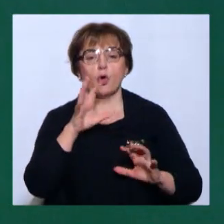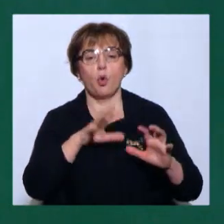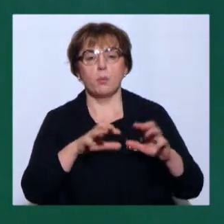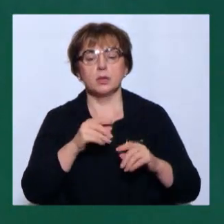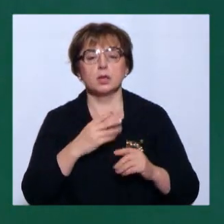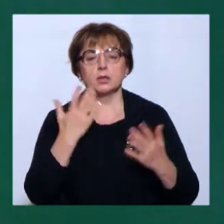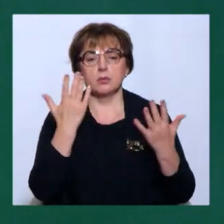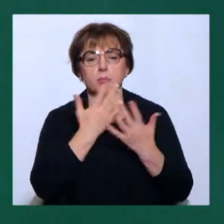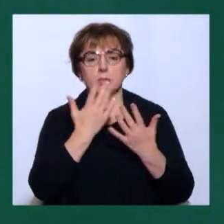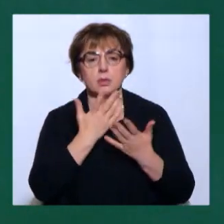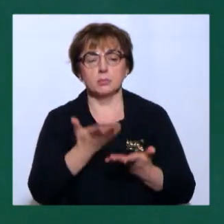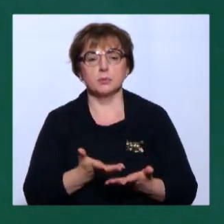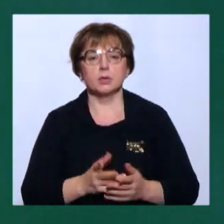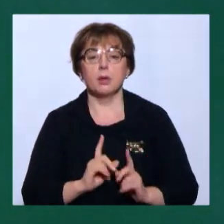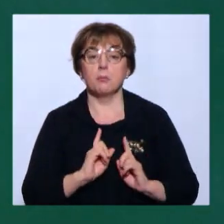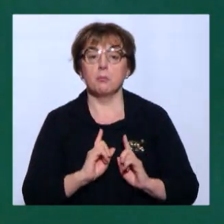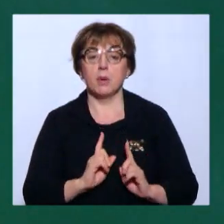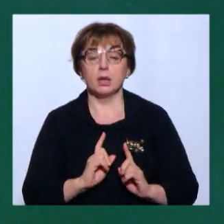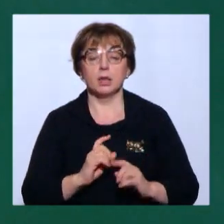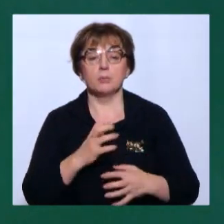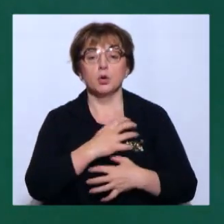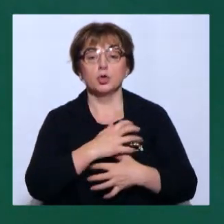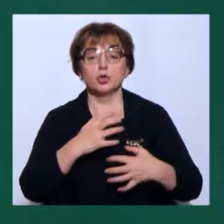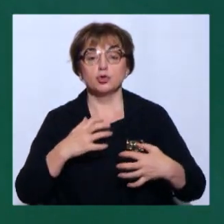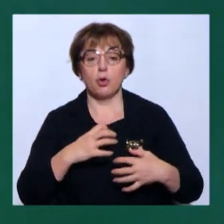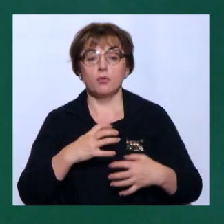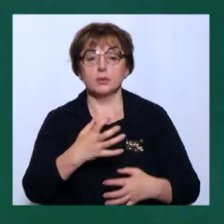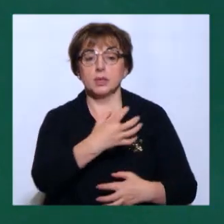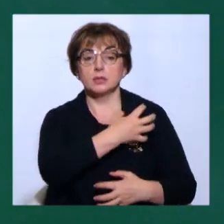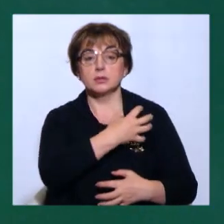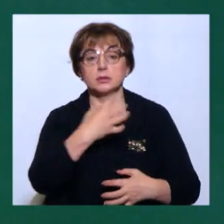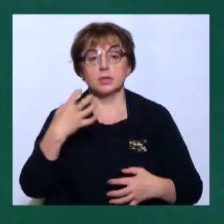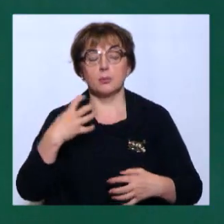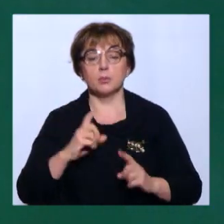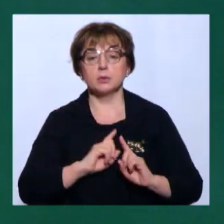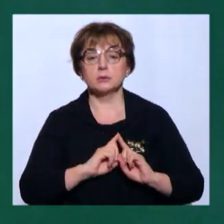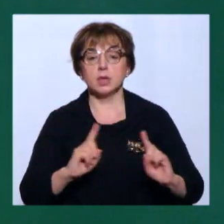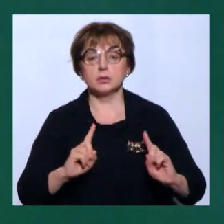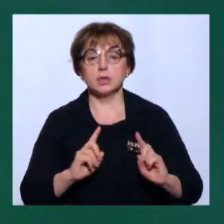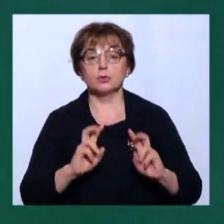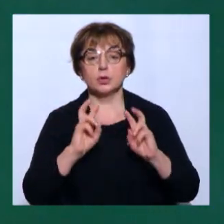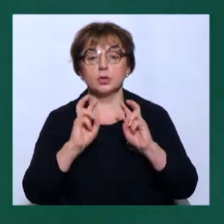ფილმებით, მაგრამ ცხოველთა სამეფოს განსაკუთრებული ნიშნები გააჩნია.